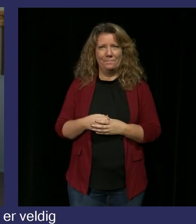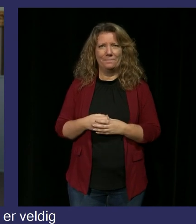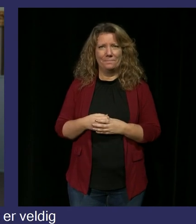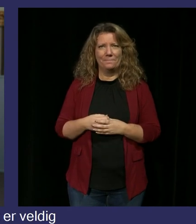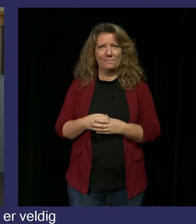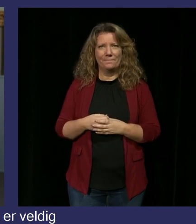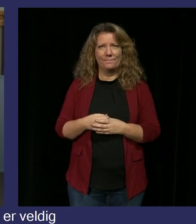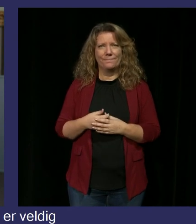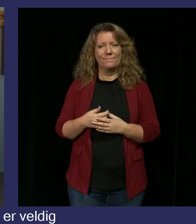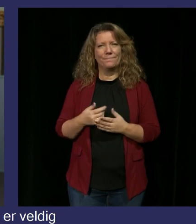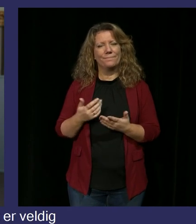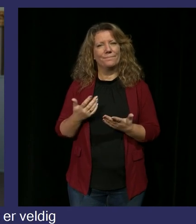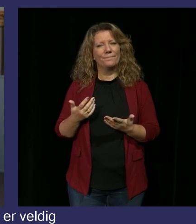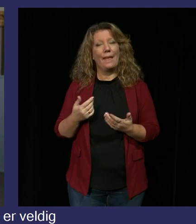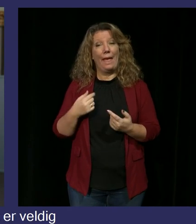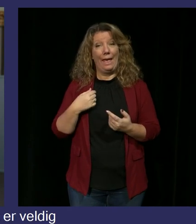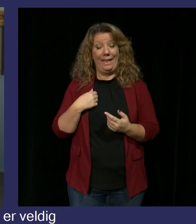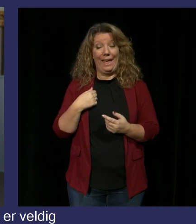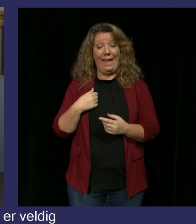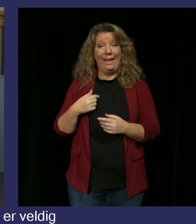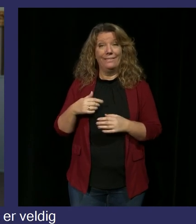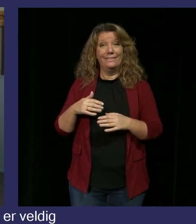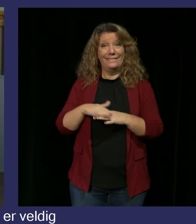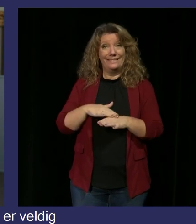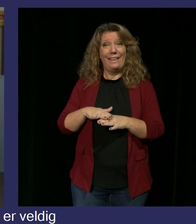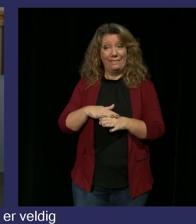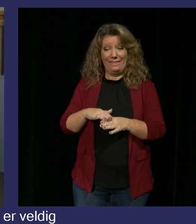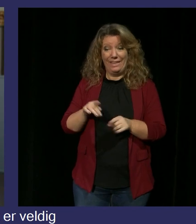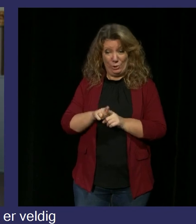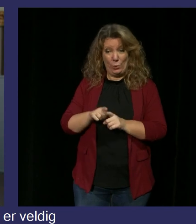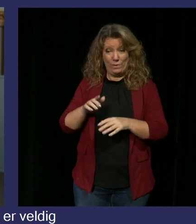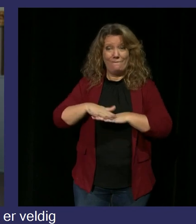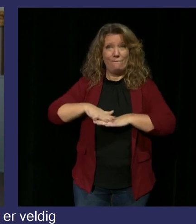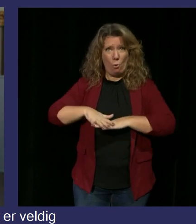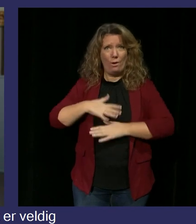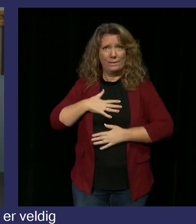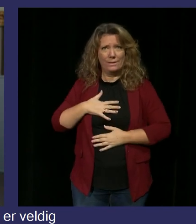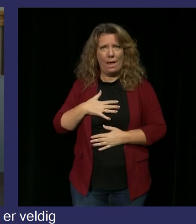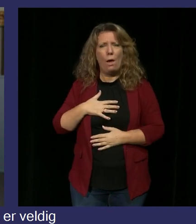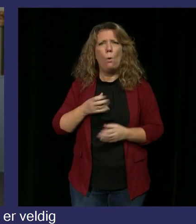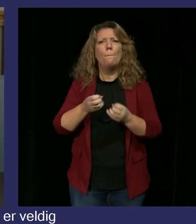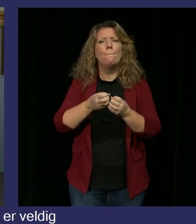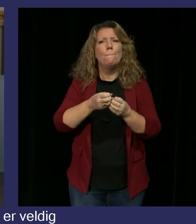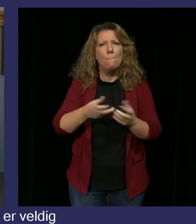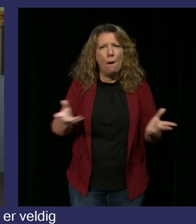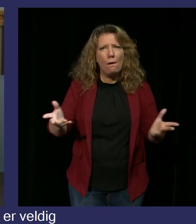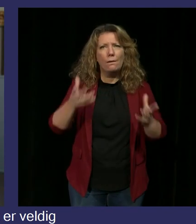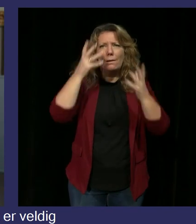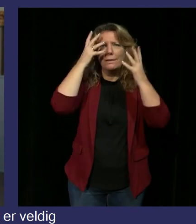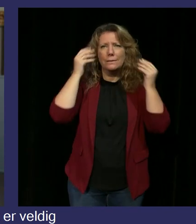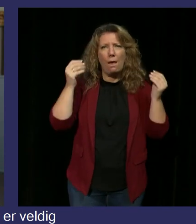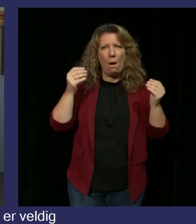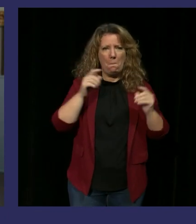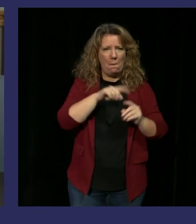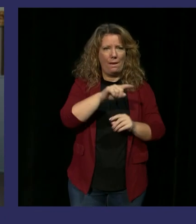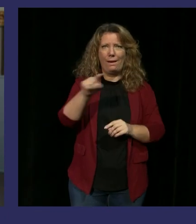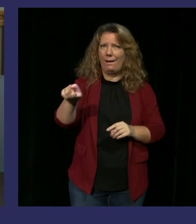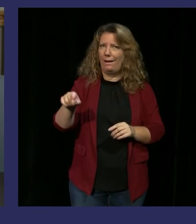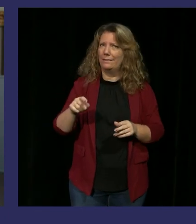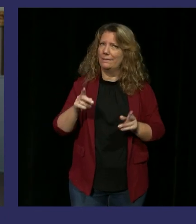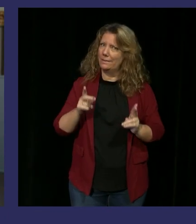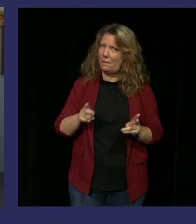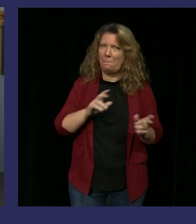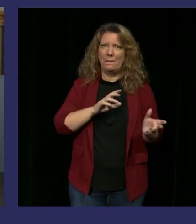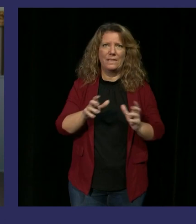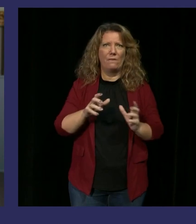Det er jo, altså, jeg kjenner jo den følelsen, og det er veldig mange samer i dag som er i den situasjonen at